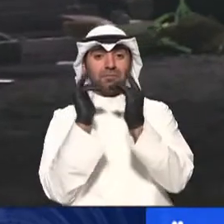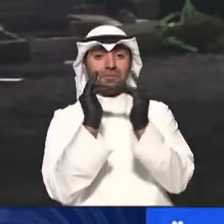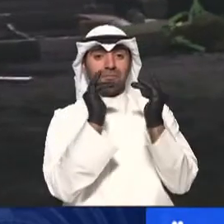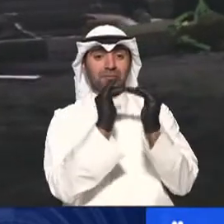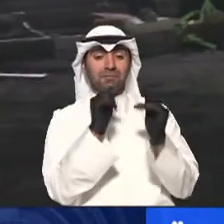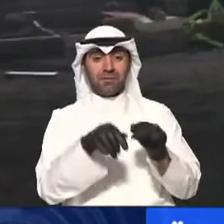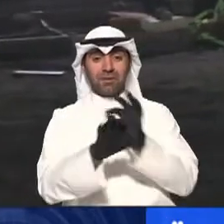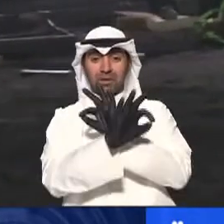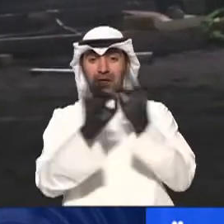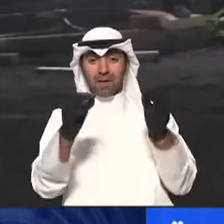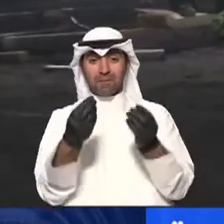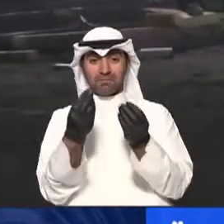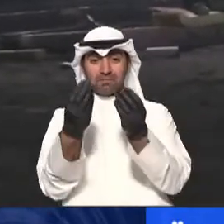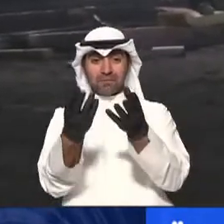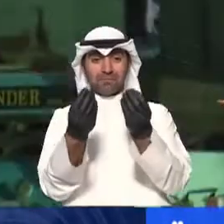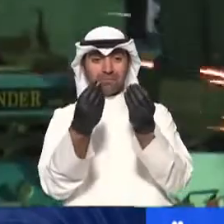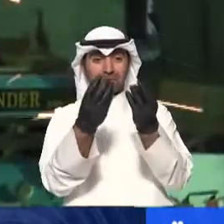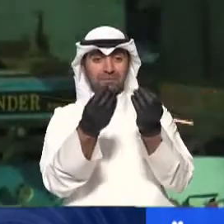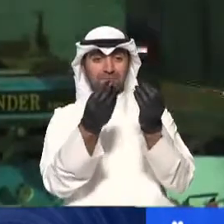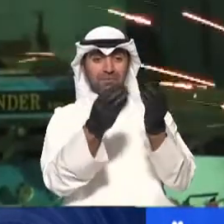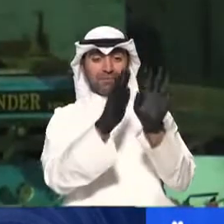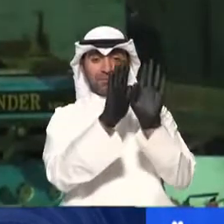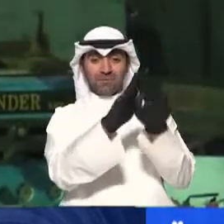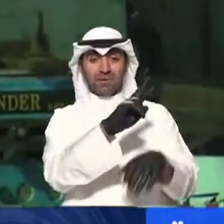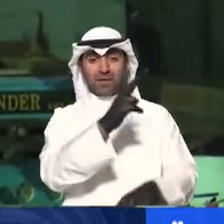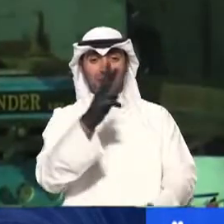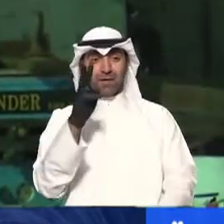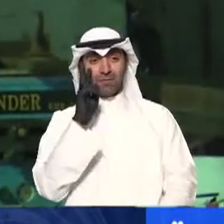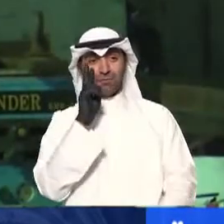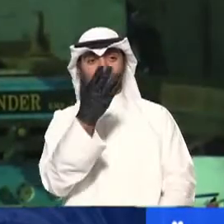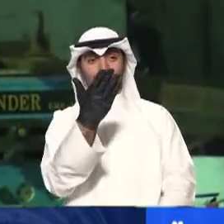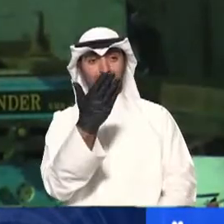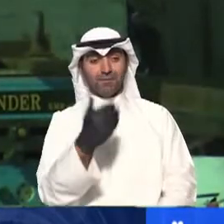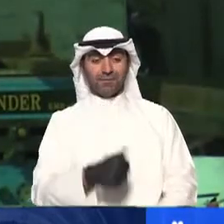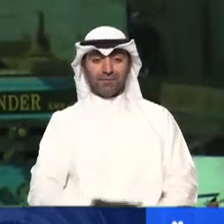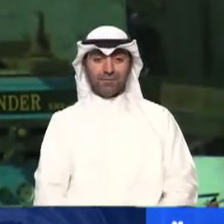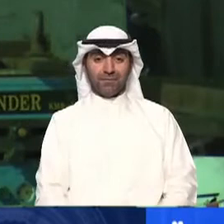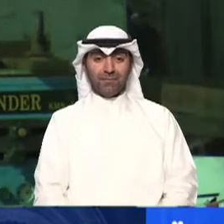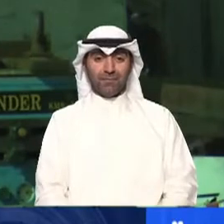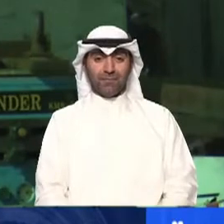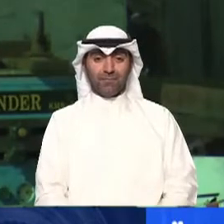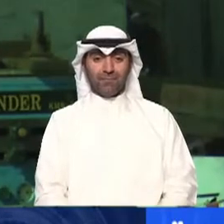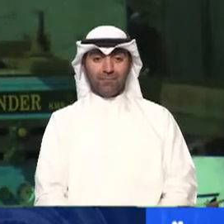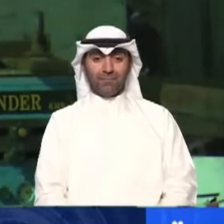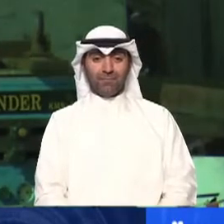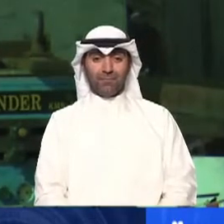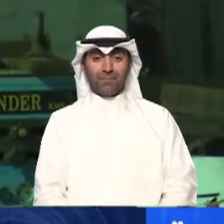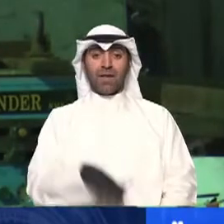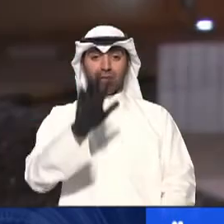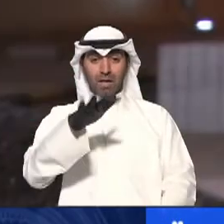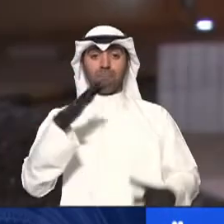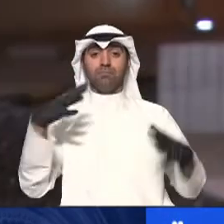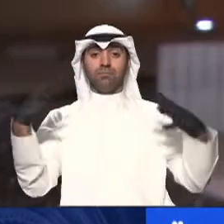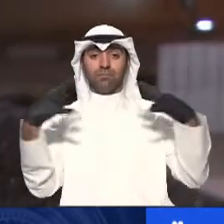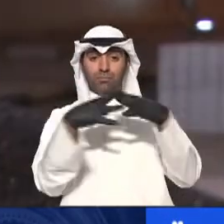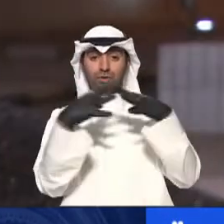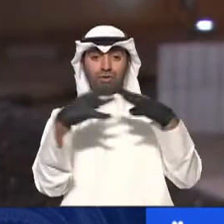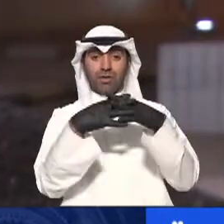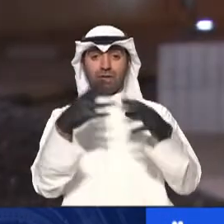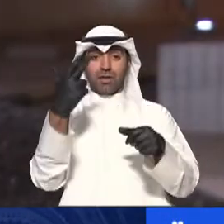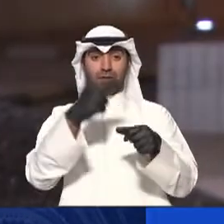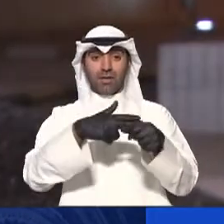مسكنا للطاقم الطبي من أطباء وممرضين وعمال. دور شركة نفط الكويت هو تزويد في